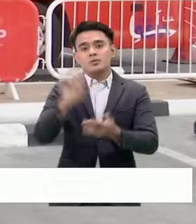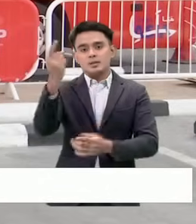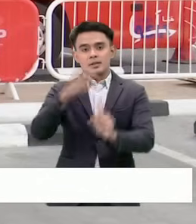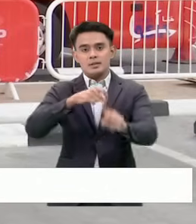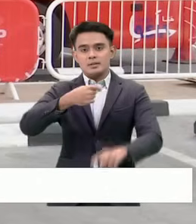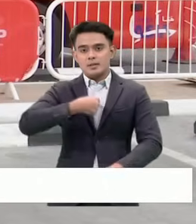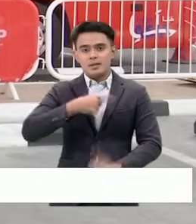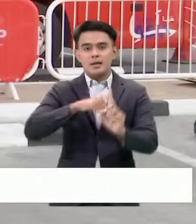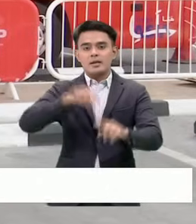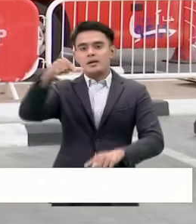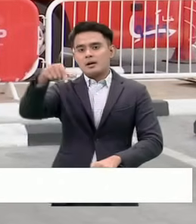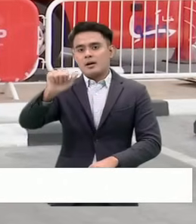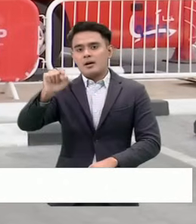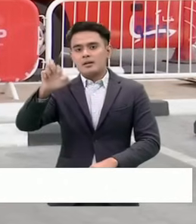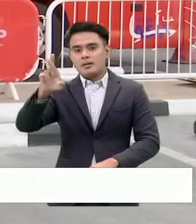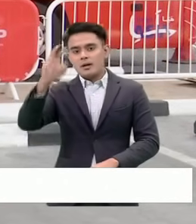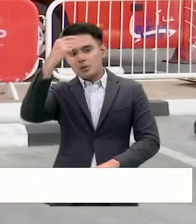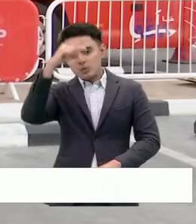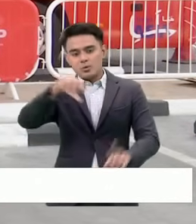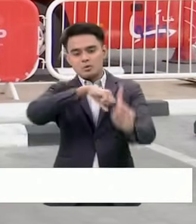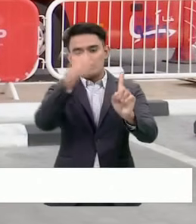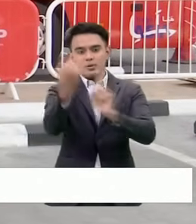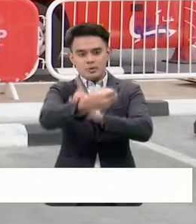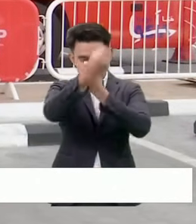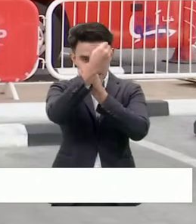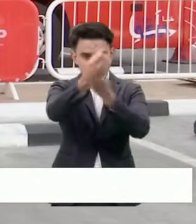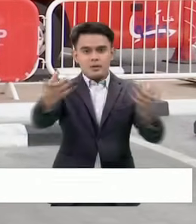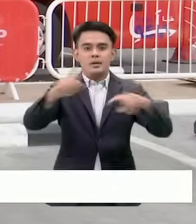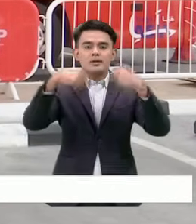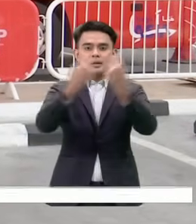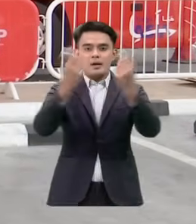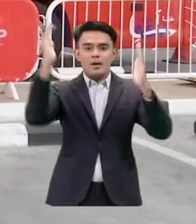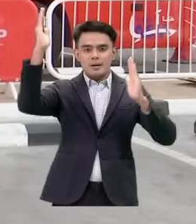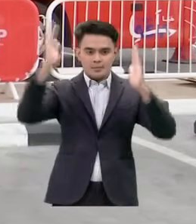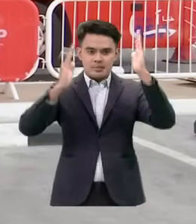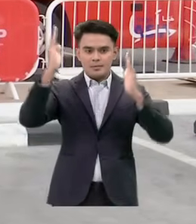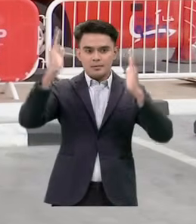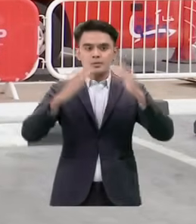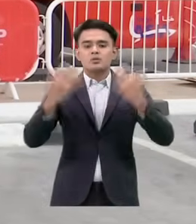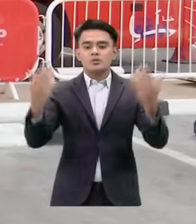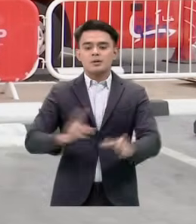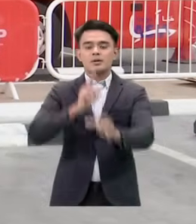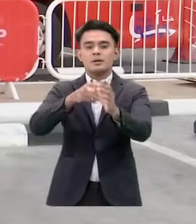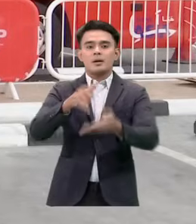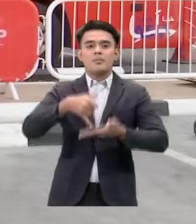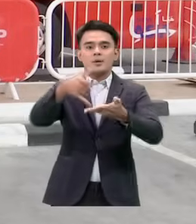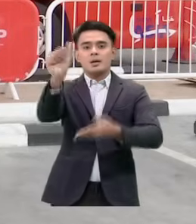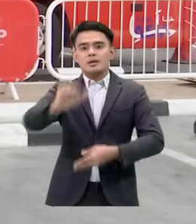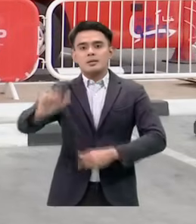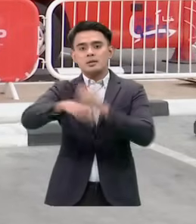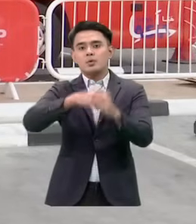dari bumi Qatar untuk perkembangan skuad hari Malaya Sempena penyertaan di Piala Asia